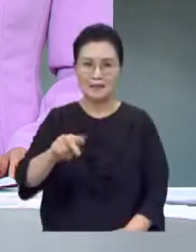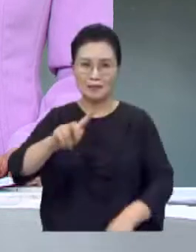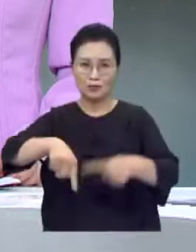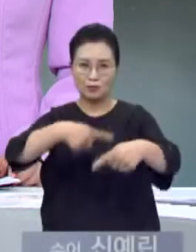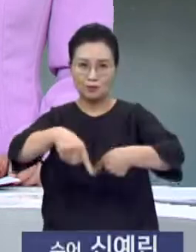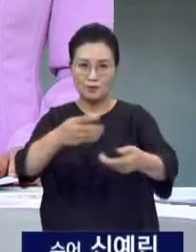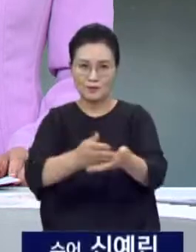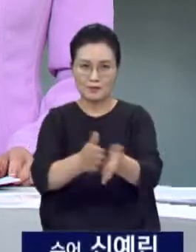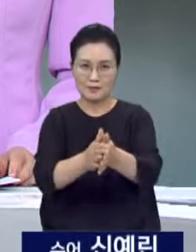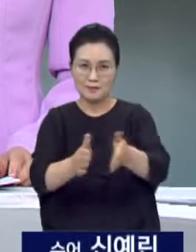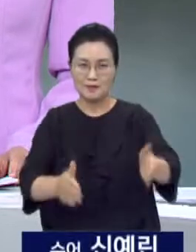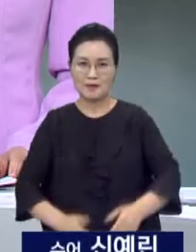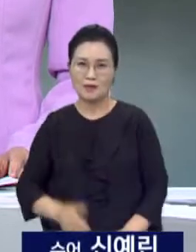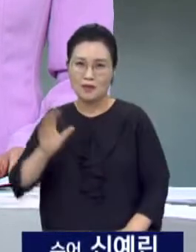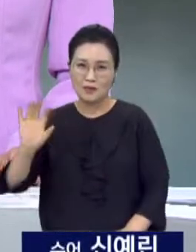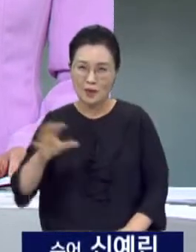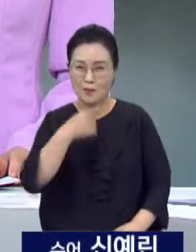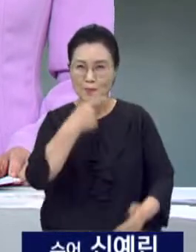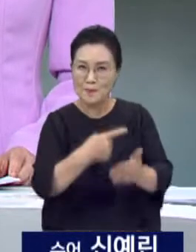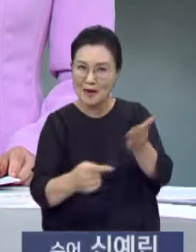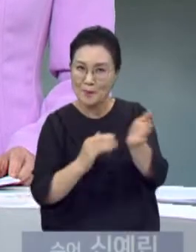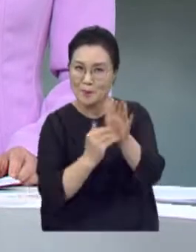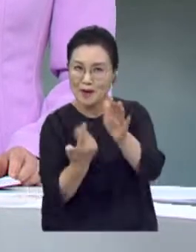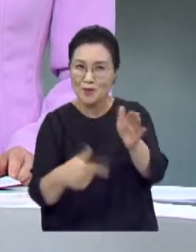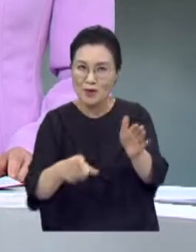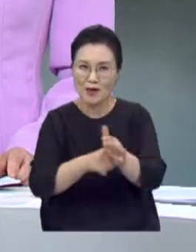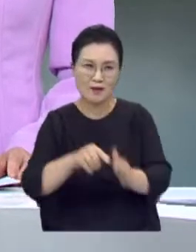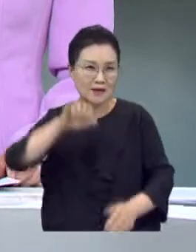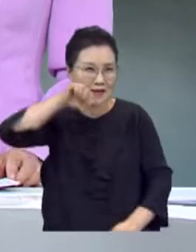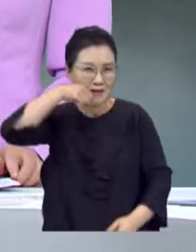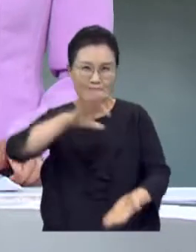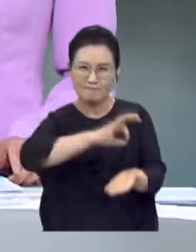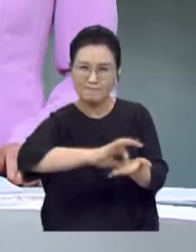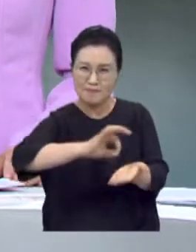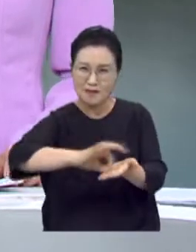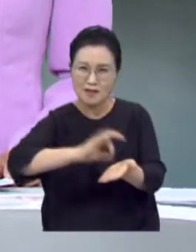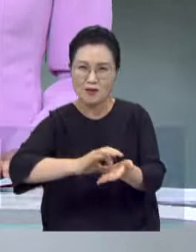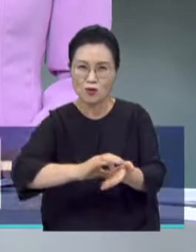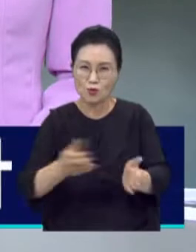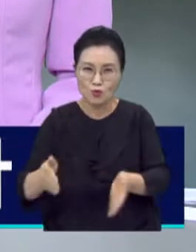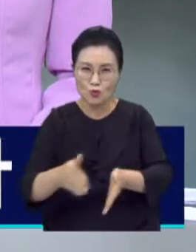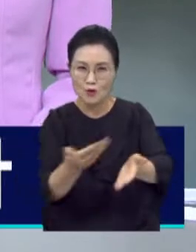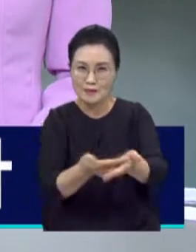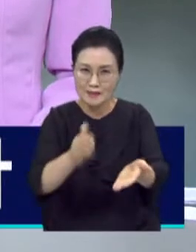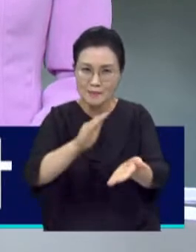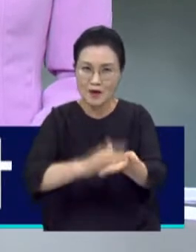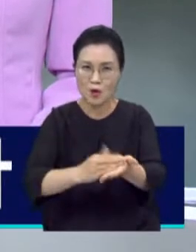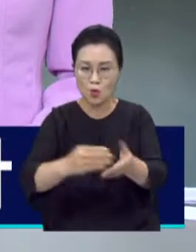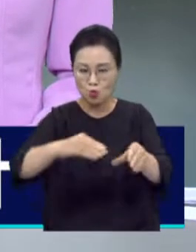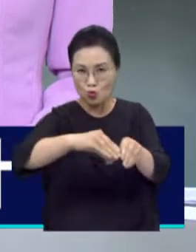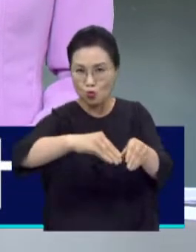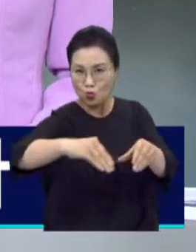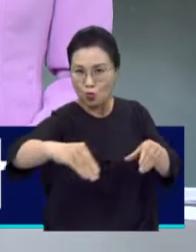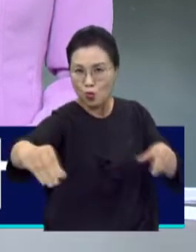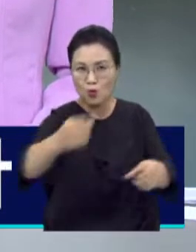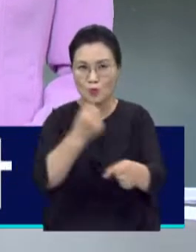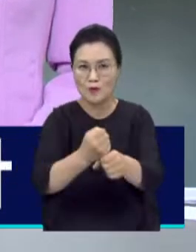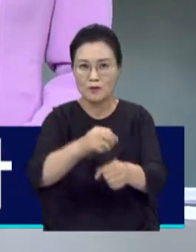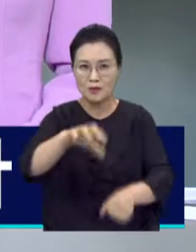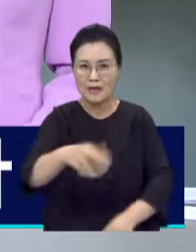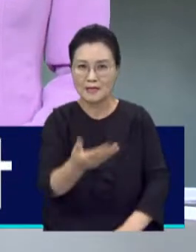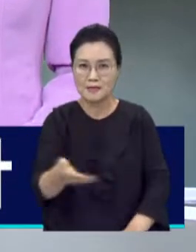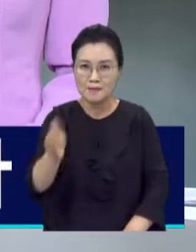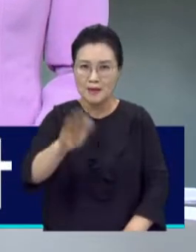케일의 뉴스에 시작합니다 태풍 피해를 막기 위해 정부에서는 수백억원을 들여 해안가 레 정비하고 방제 시설을 만든 곳이 있습니다